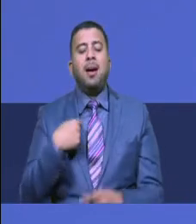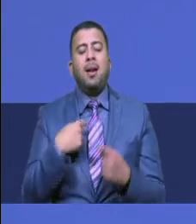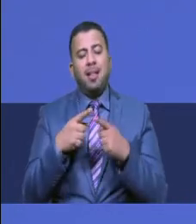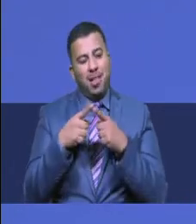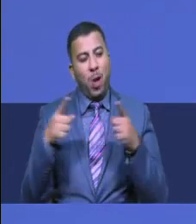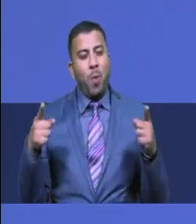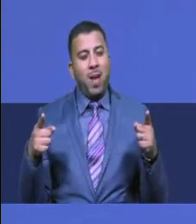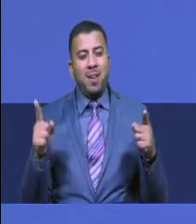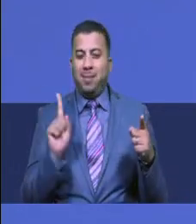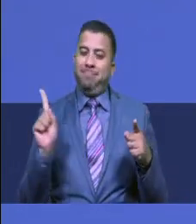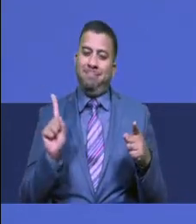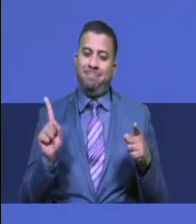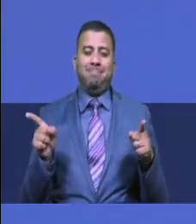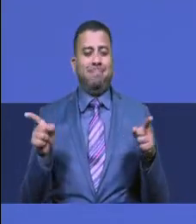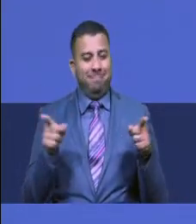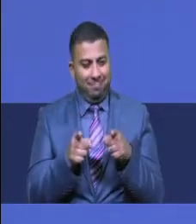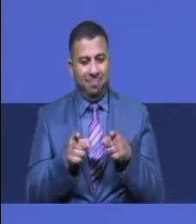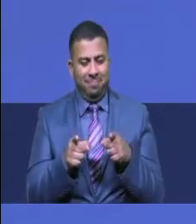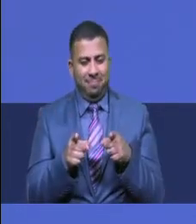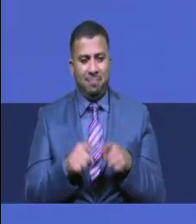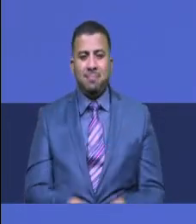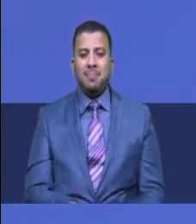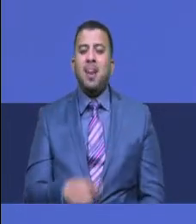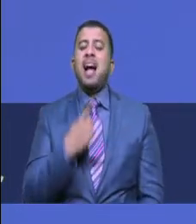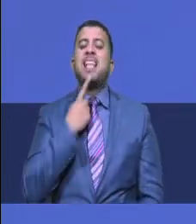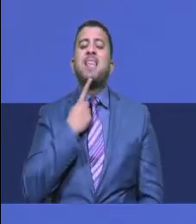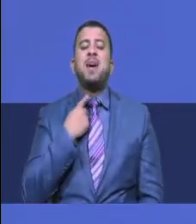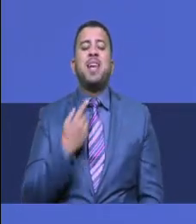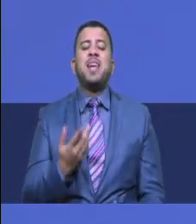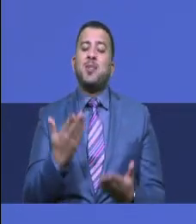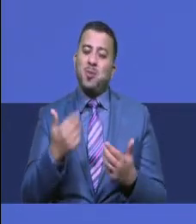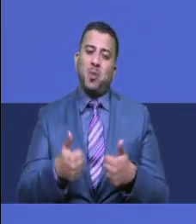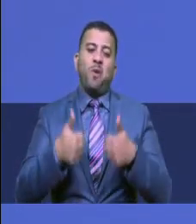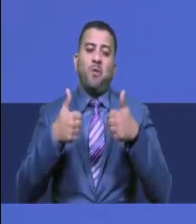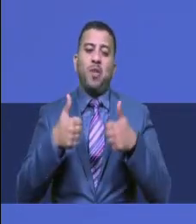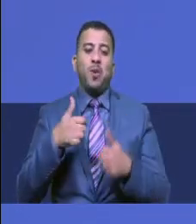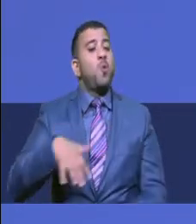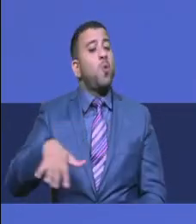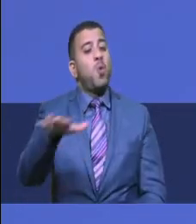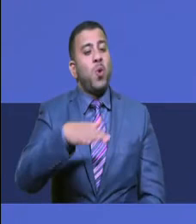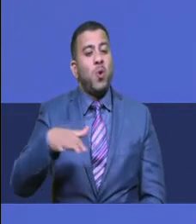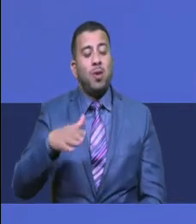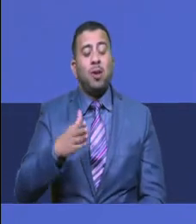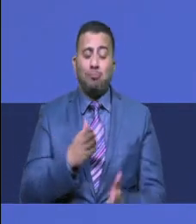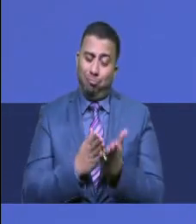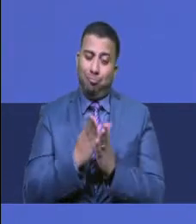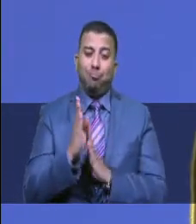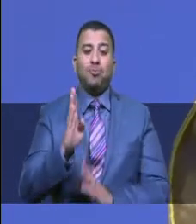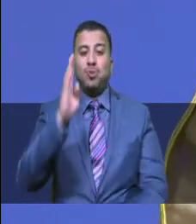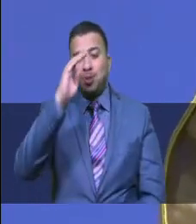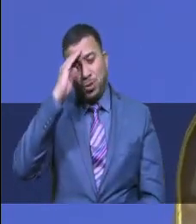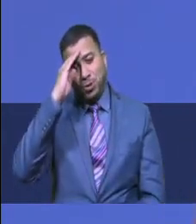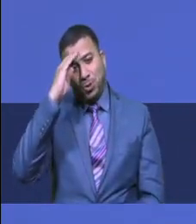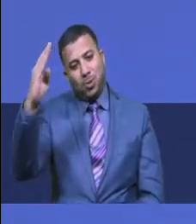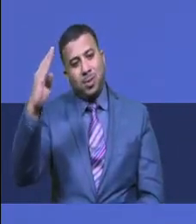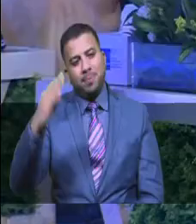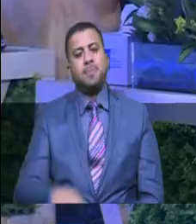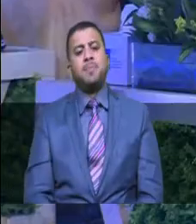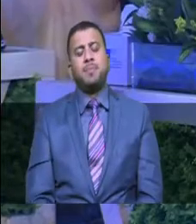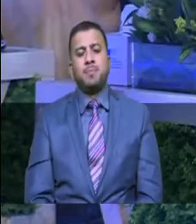أطيل عليكم، فأتمنى لكم التوفيق إن شاء الله والسداد، وشكراً.